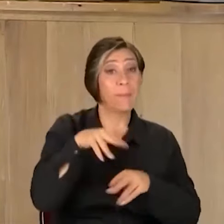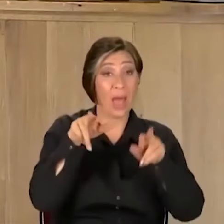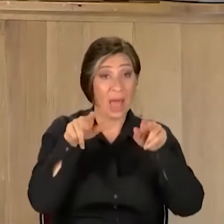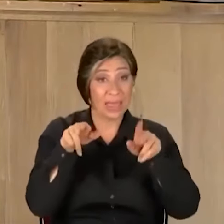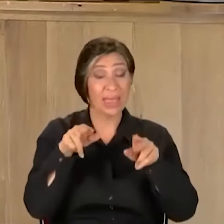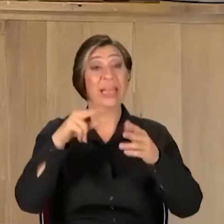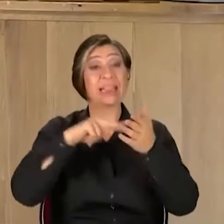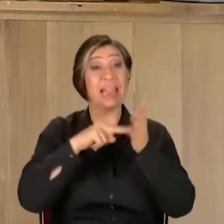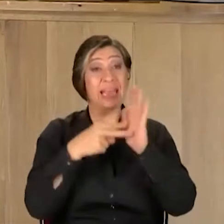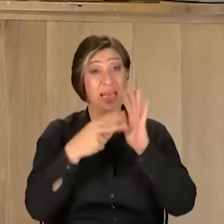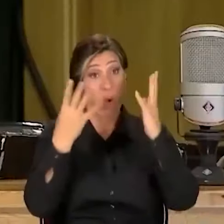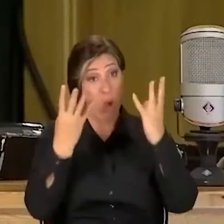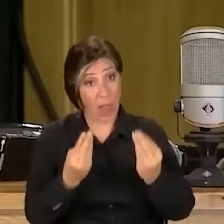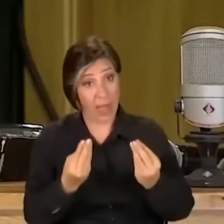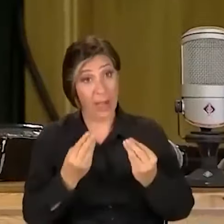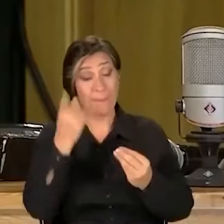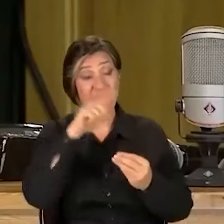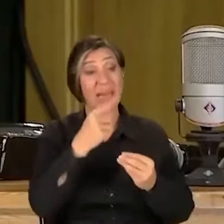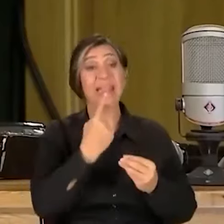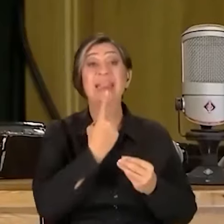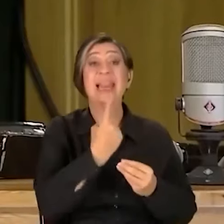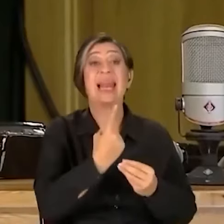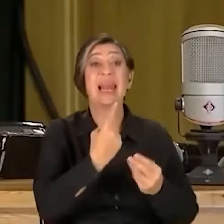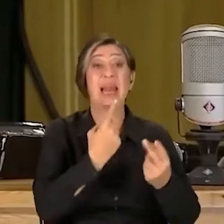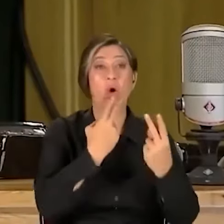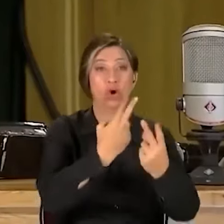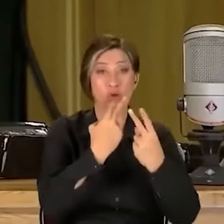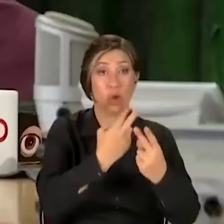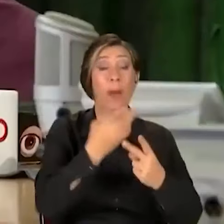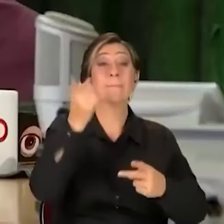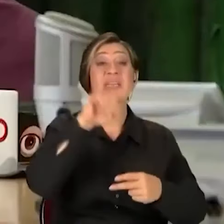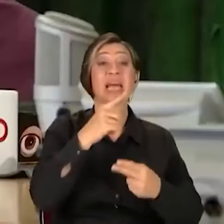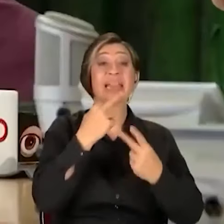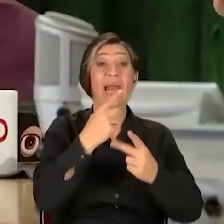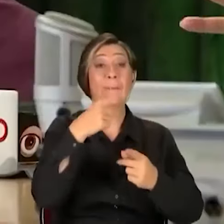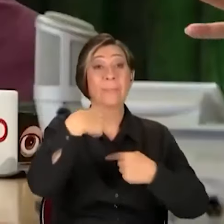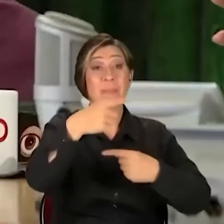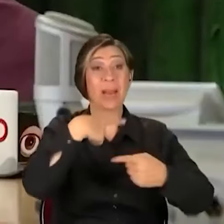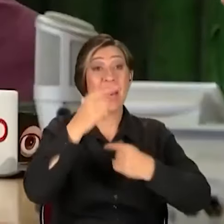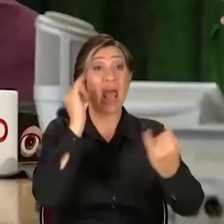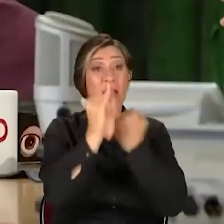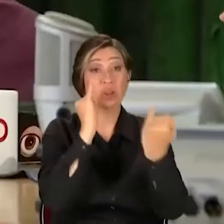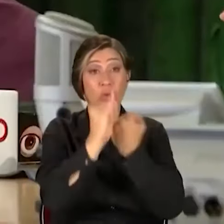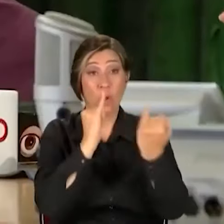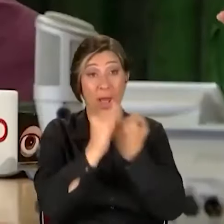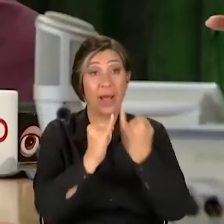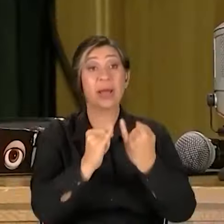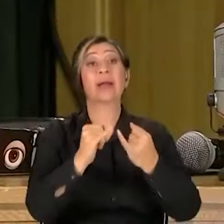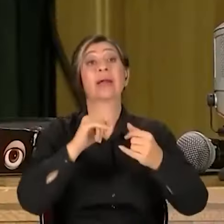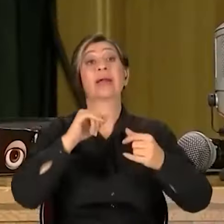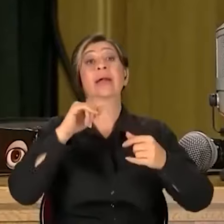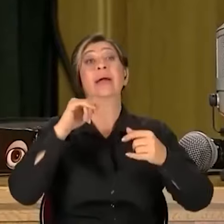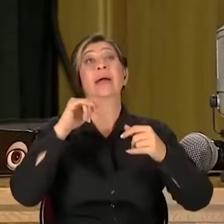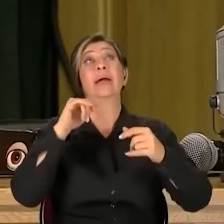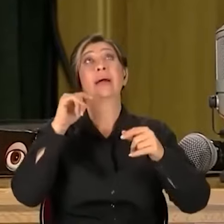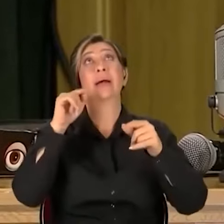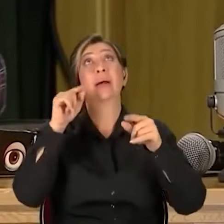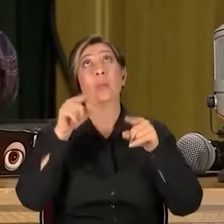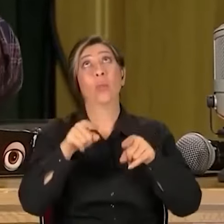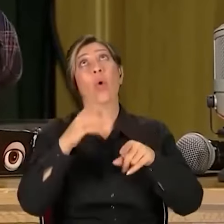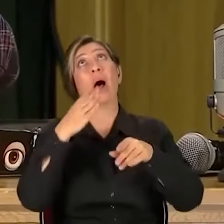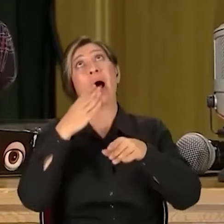böyle. Teknik olarak başka bir dil konuşuyorlar. Başka bir dilden birbirlerini eleştiriyorlar. Ve bu